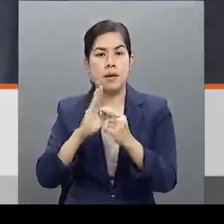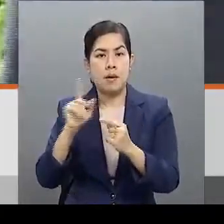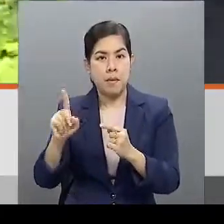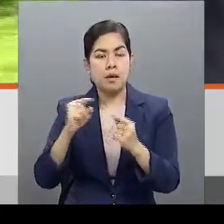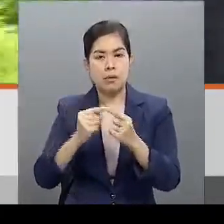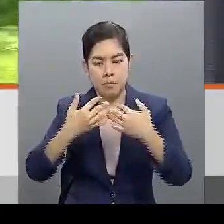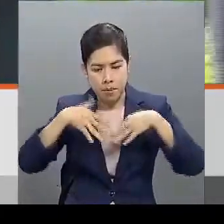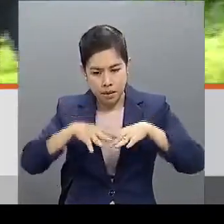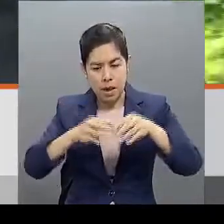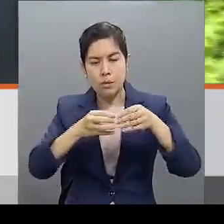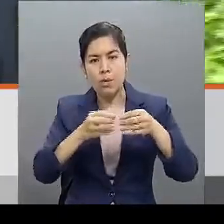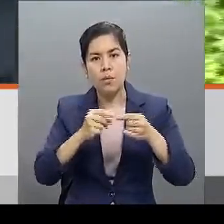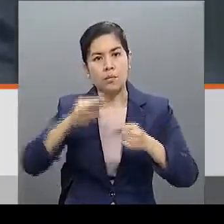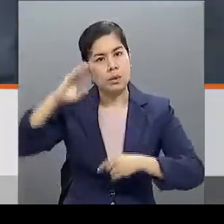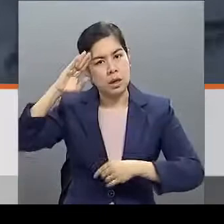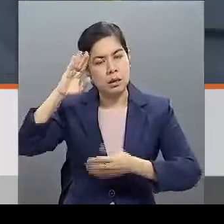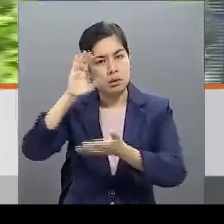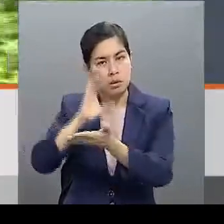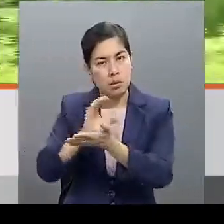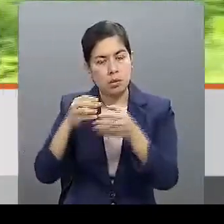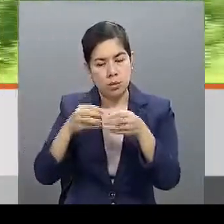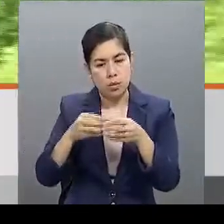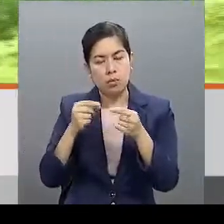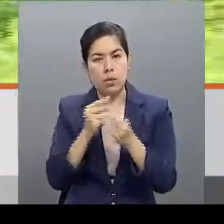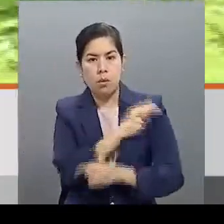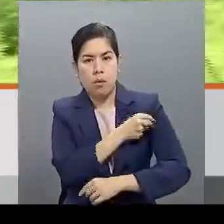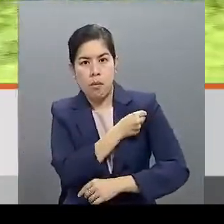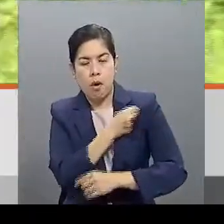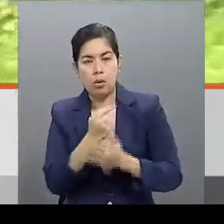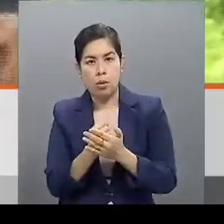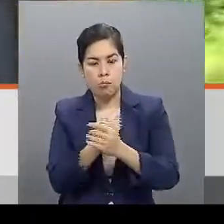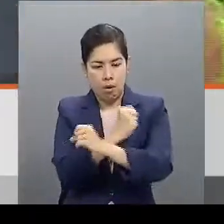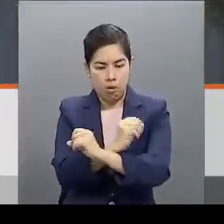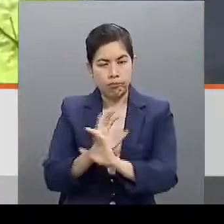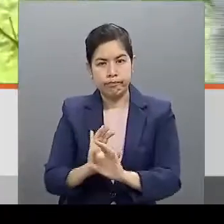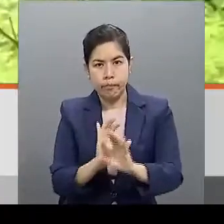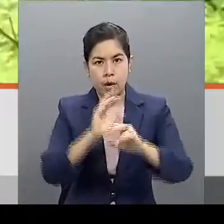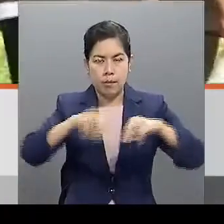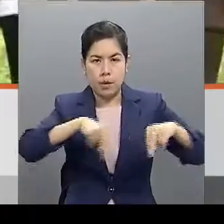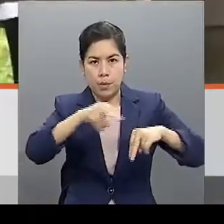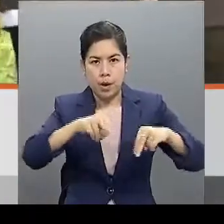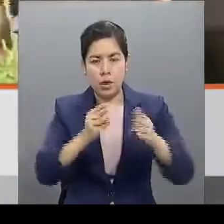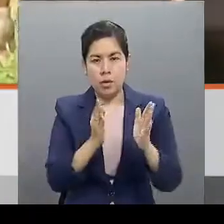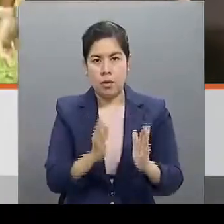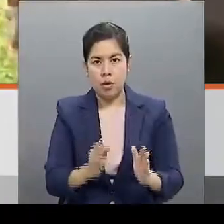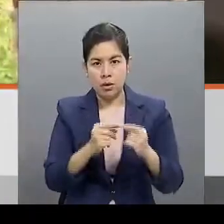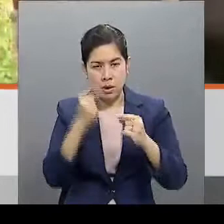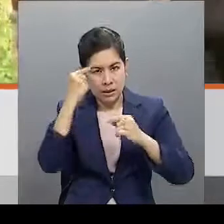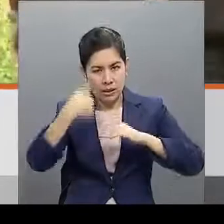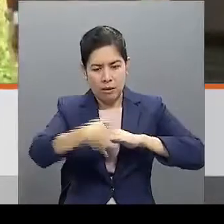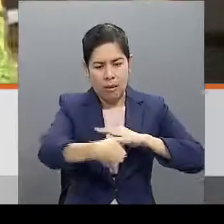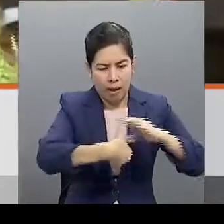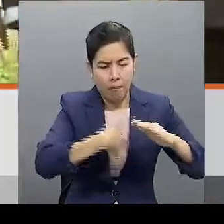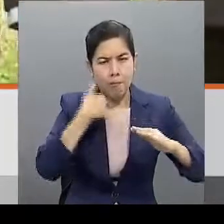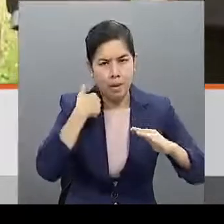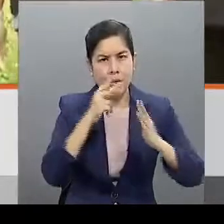นะครับและสาธารณสุขในการป้องกันการลักลอบข้ามฝั่งเข้ามาในพื้นที่โดยผิดกฎหมายเพราะที่ผ่านมามักพบว่ามีการลักลอบ